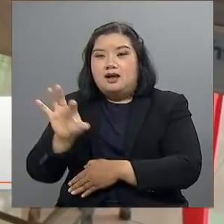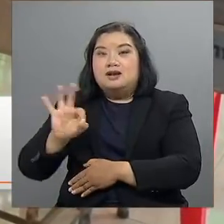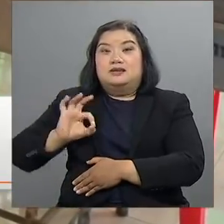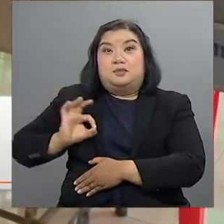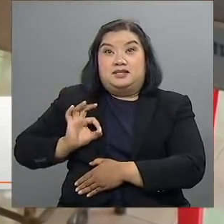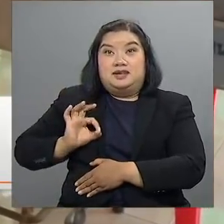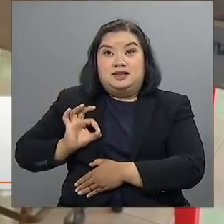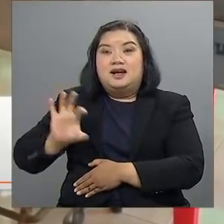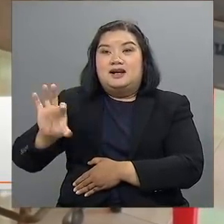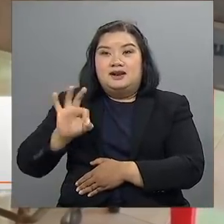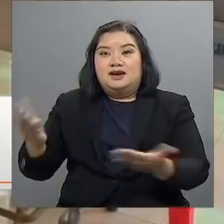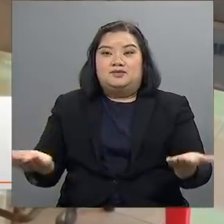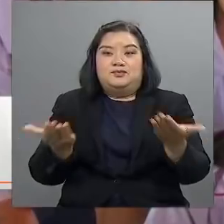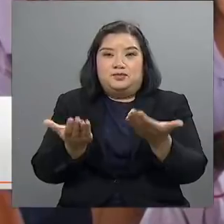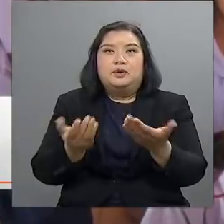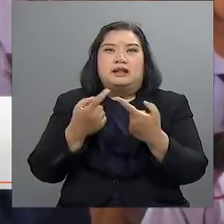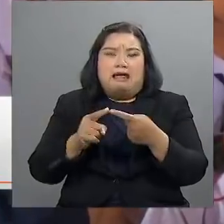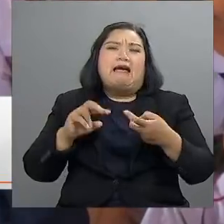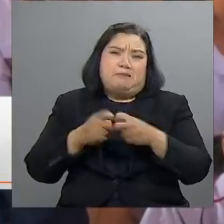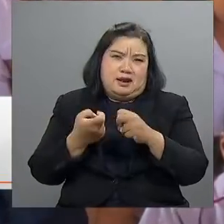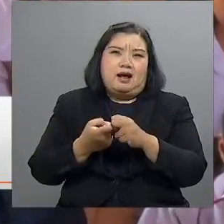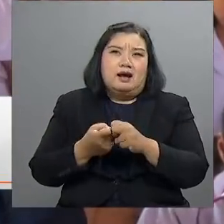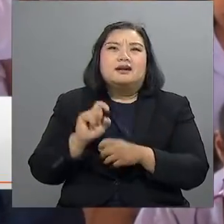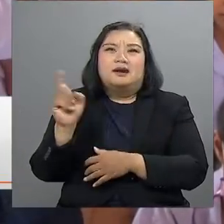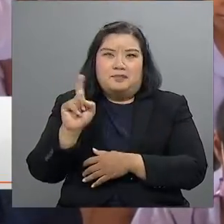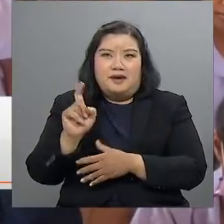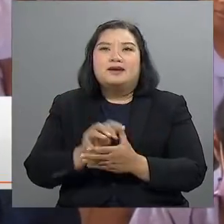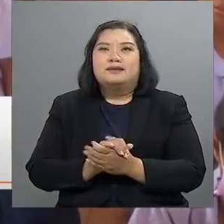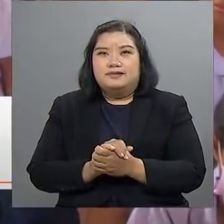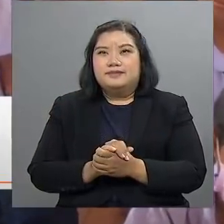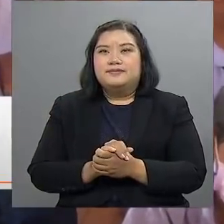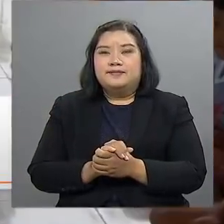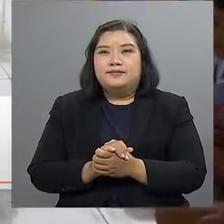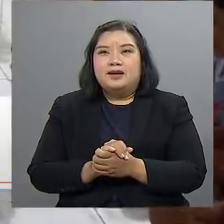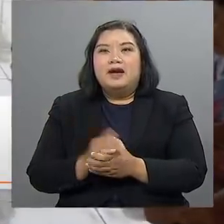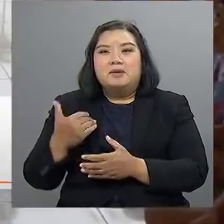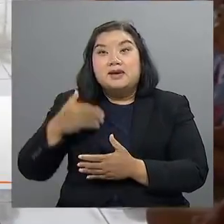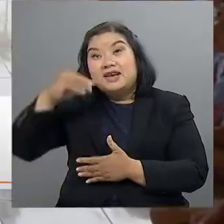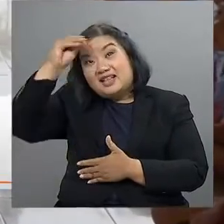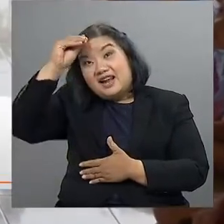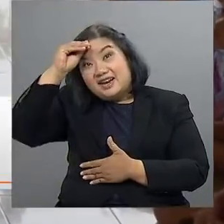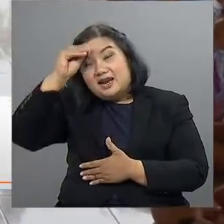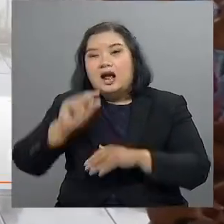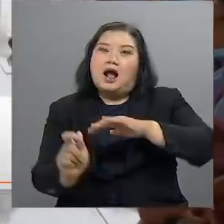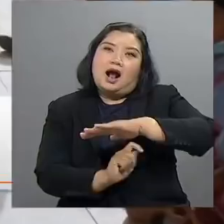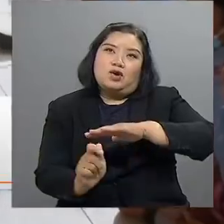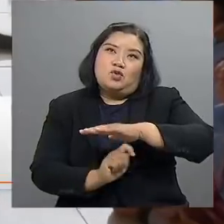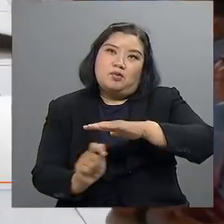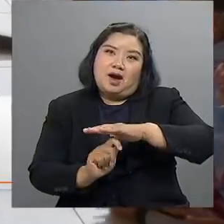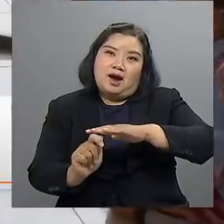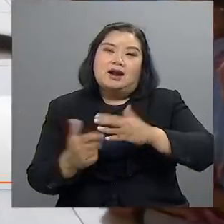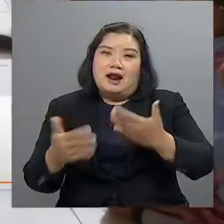งในครั้งนี้ประสบปัญหานิดหน่อยปัญหาที่ว่าคุณผู้ชมก็คือนักเรียนชั้นอนุบาลที่มาลงคะแนนเสียง